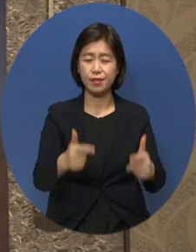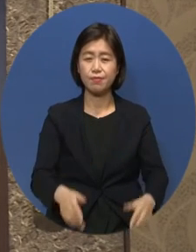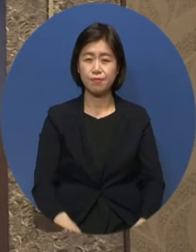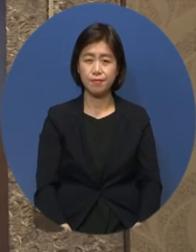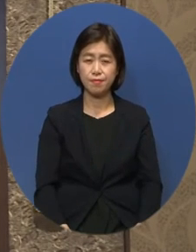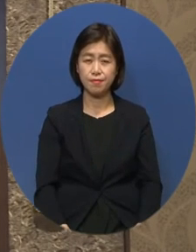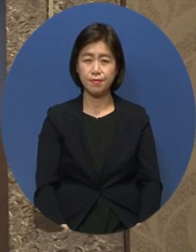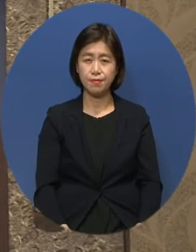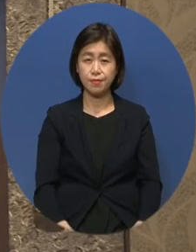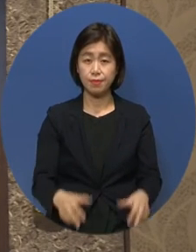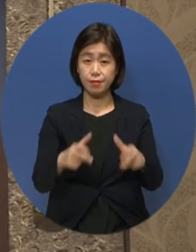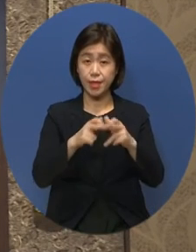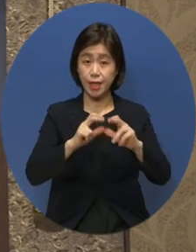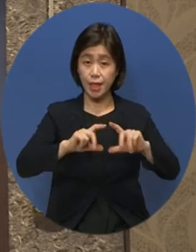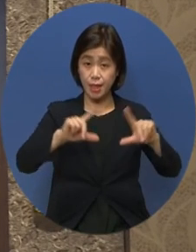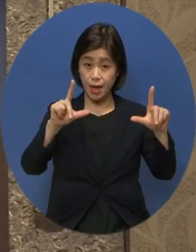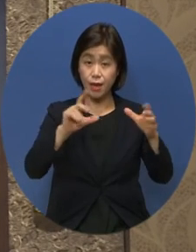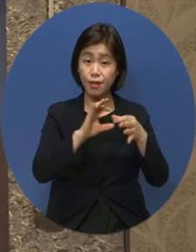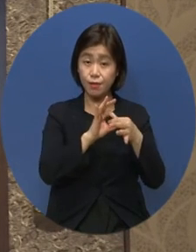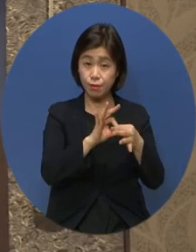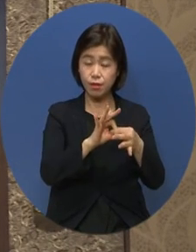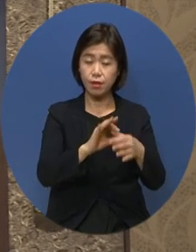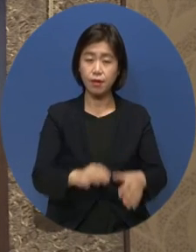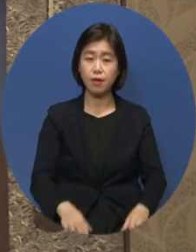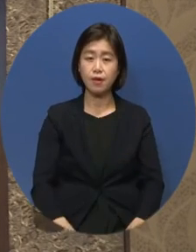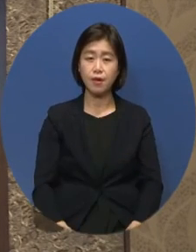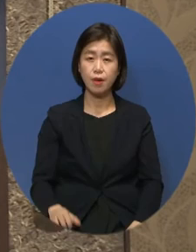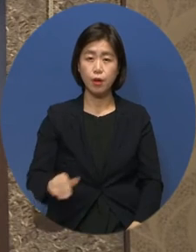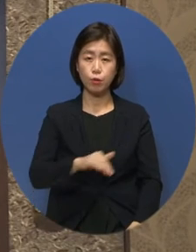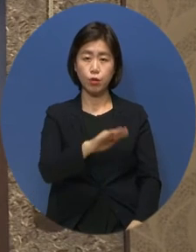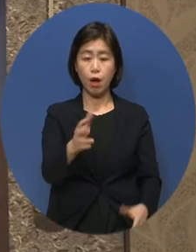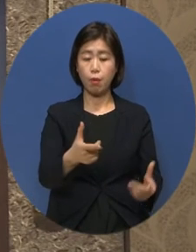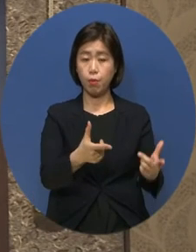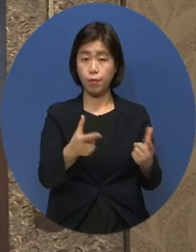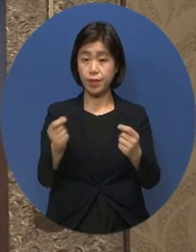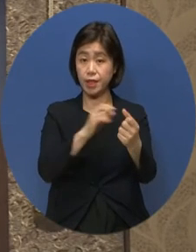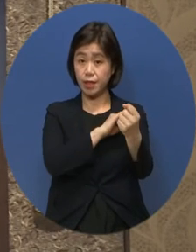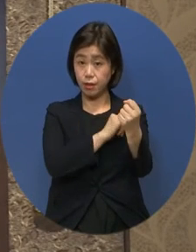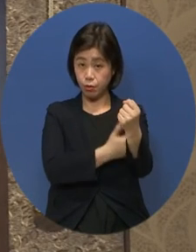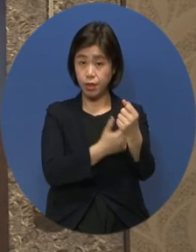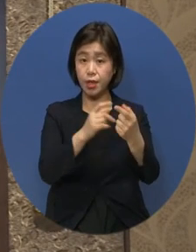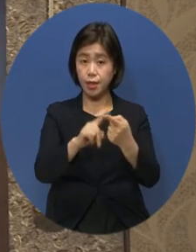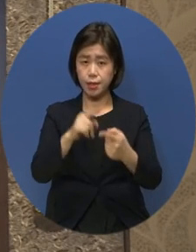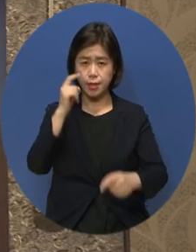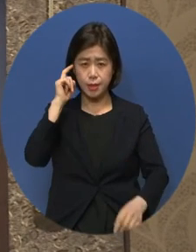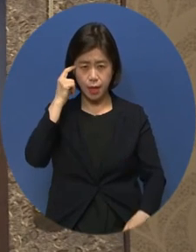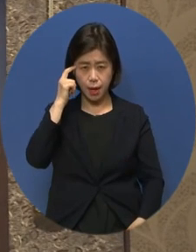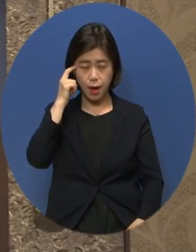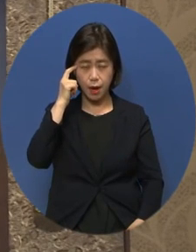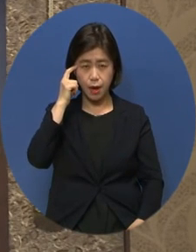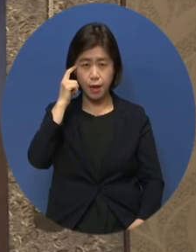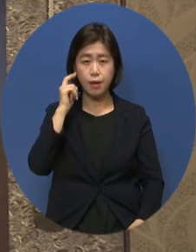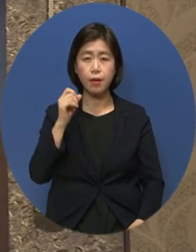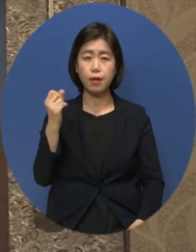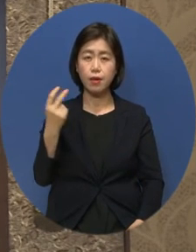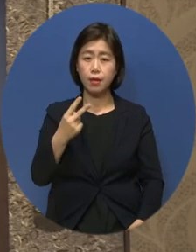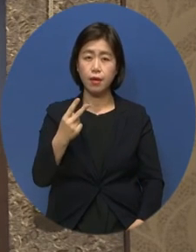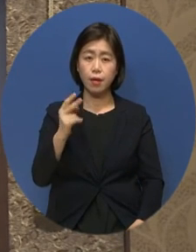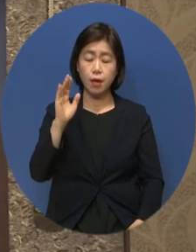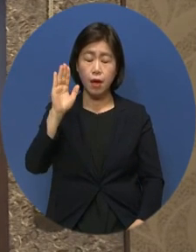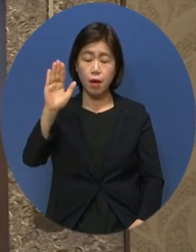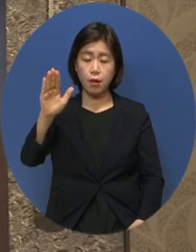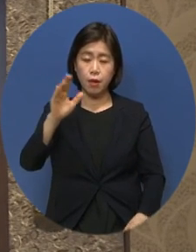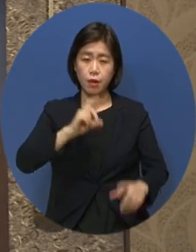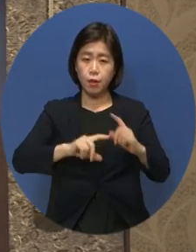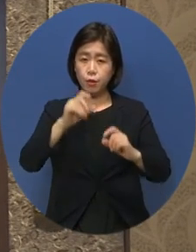4 어장이 는 a 를 통해서 우리가 보편적 인권에 대해서 좀 더 생각하고 보다 나은 세상